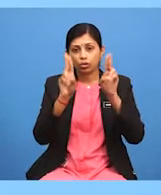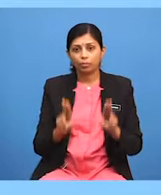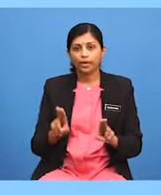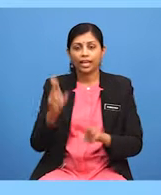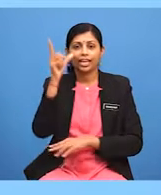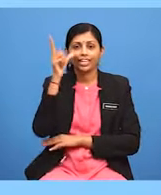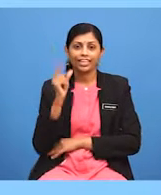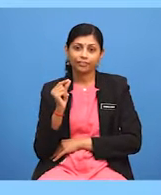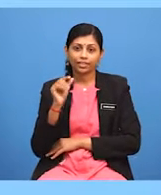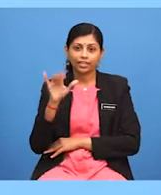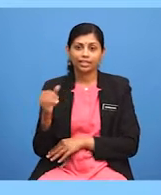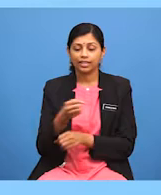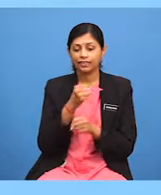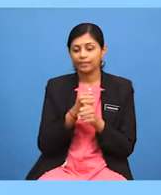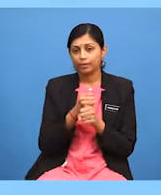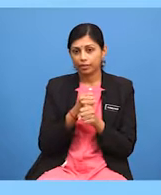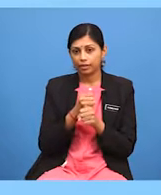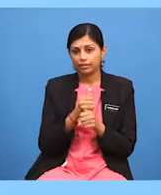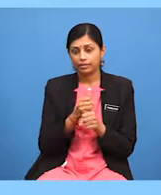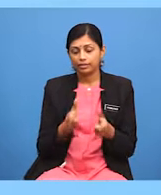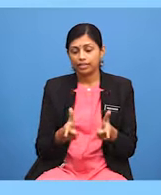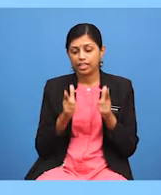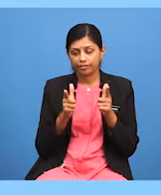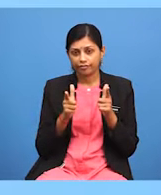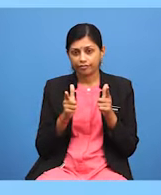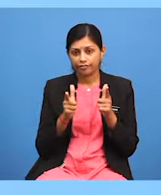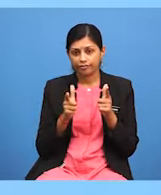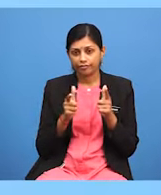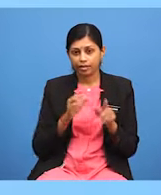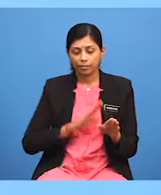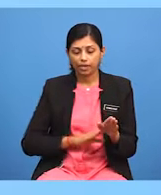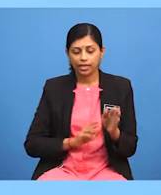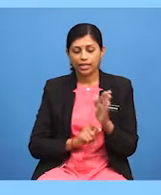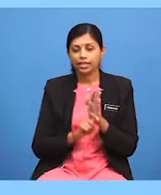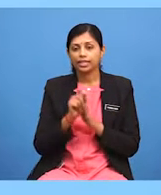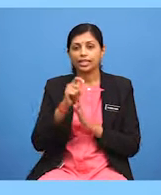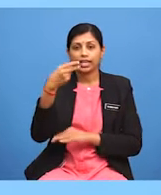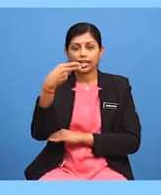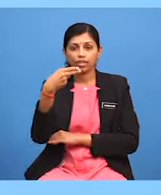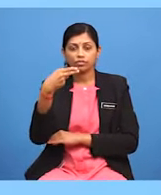yang diperolehi oleh lift itu pada ketinggian H.